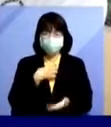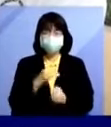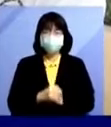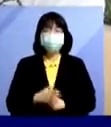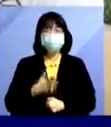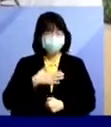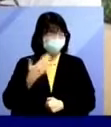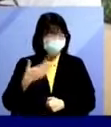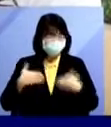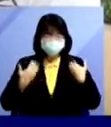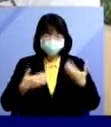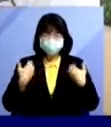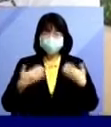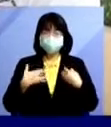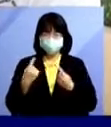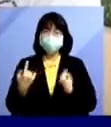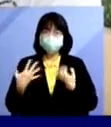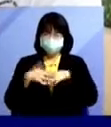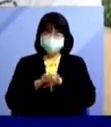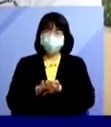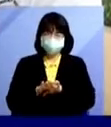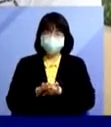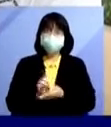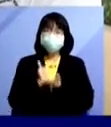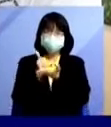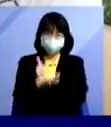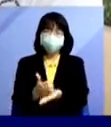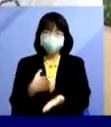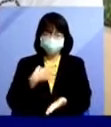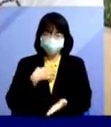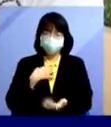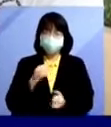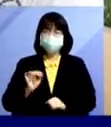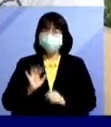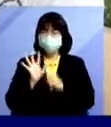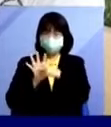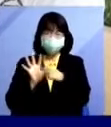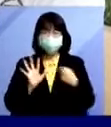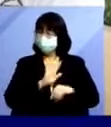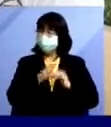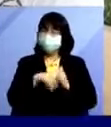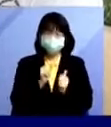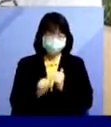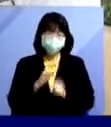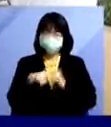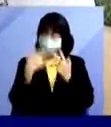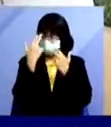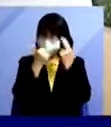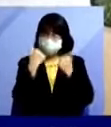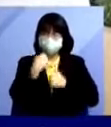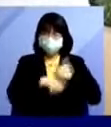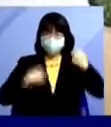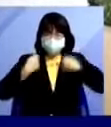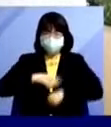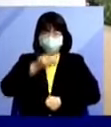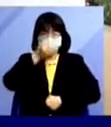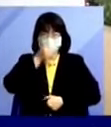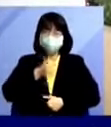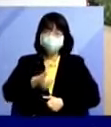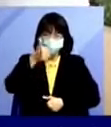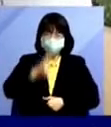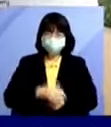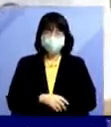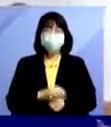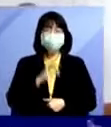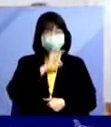กยินดีค่ะที่เป็นส่วนหนึ่งได้ช่วยแล้วก็ทุกคนที่ไปเนี่ยจะระวังตัวให้ดีที่สุดค่ะ ก็รู้สึก